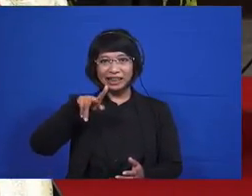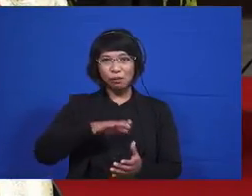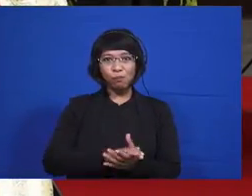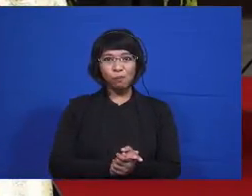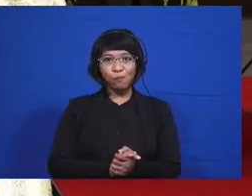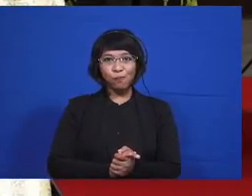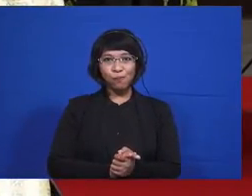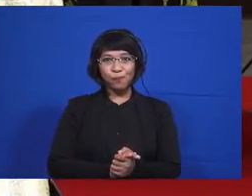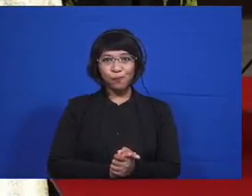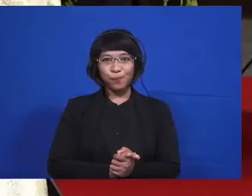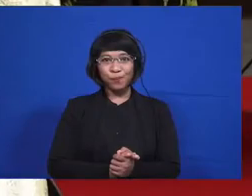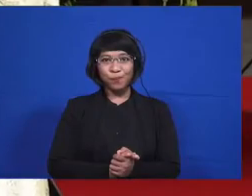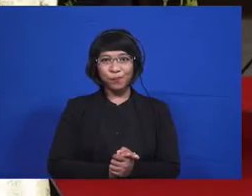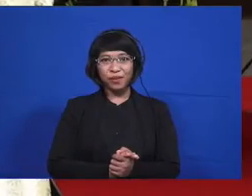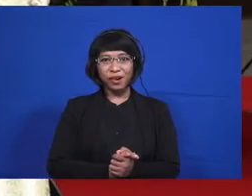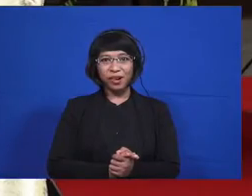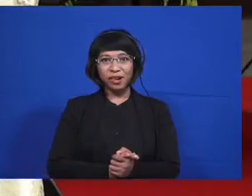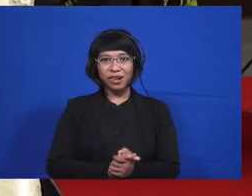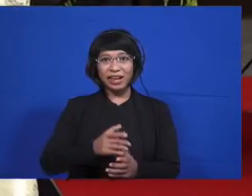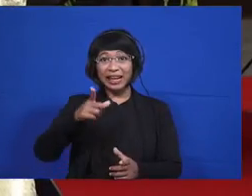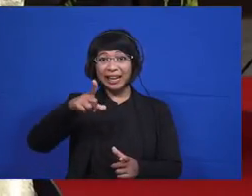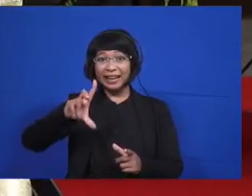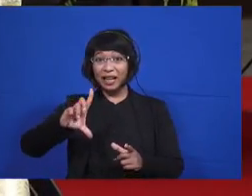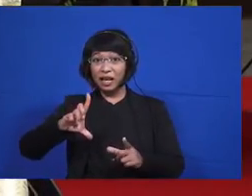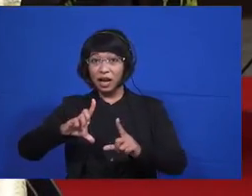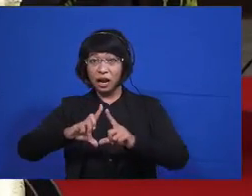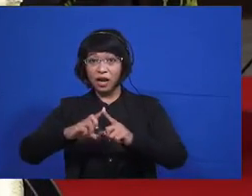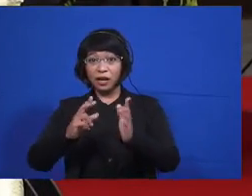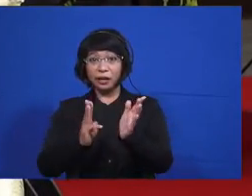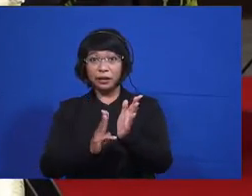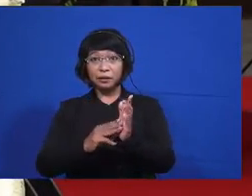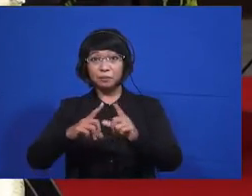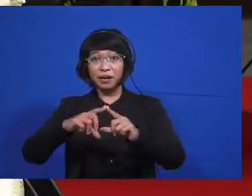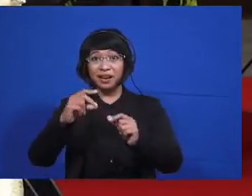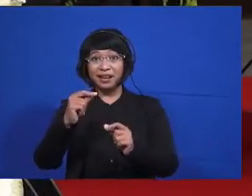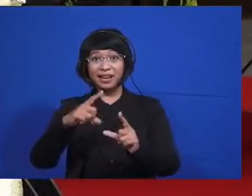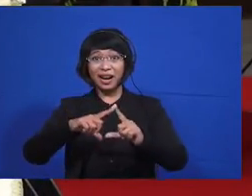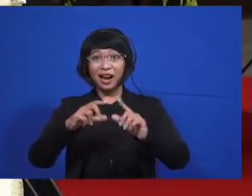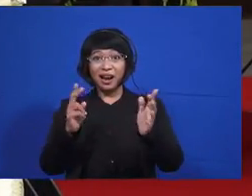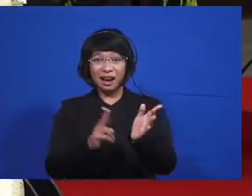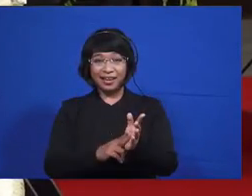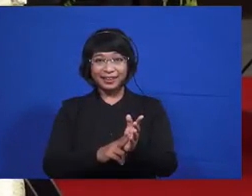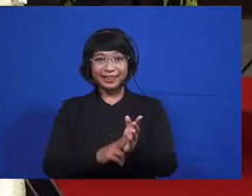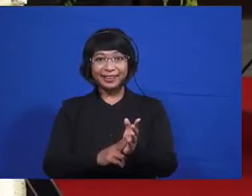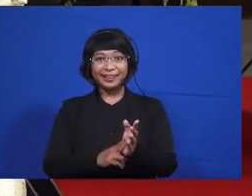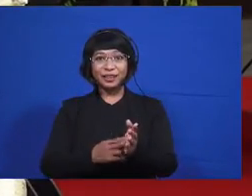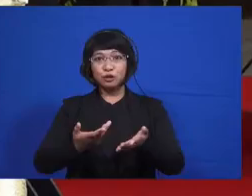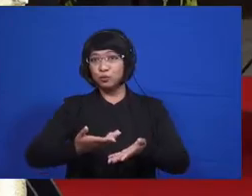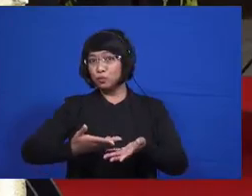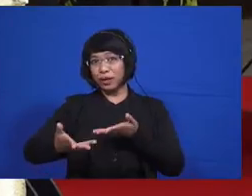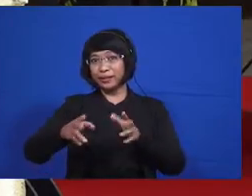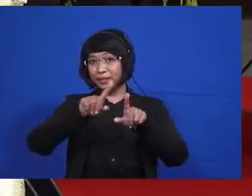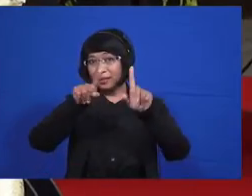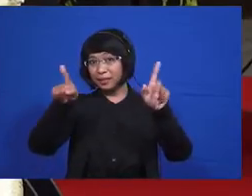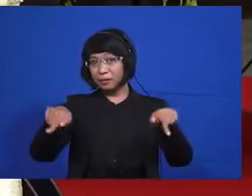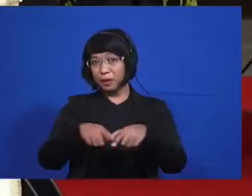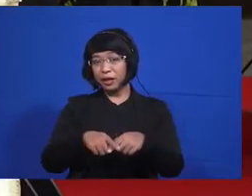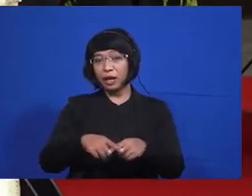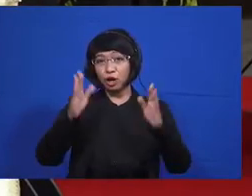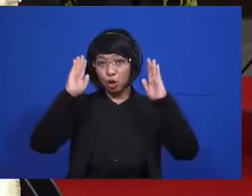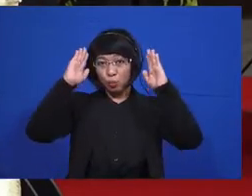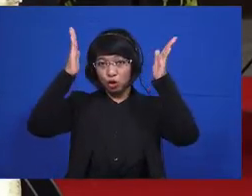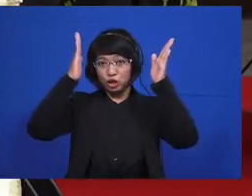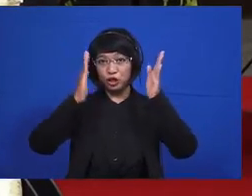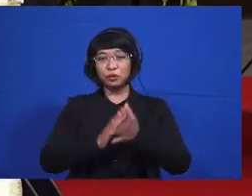lamaran Anda berdua itu mirip-mirip sekali. Mirip-mirip sekali dalam arti